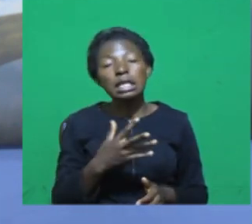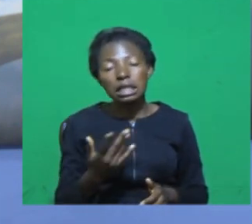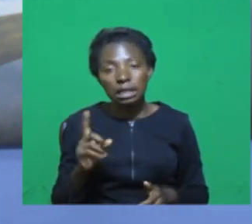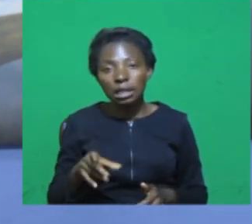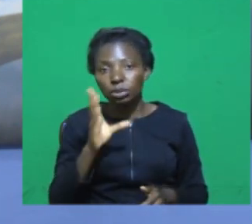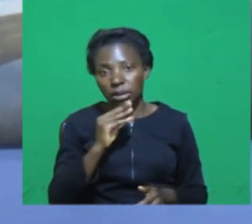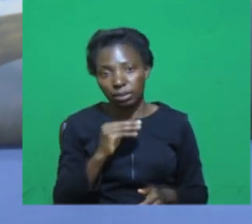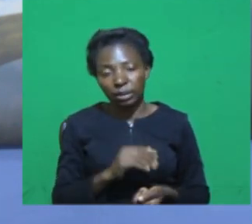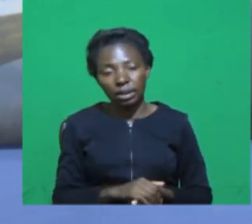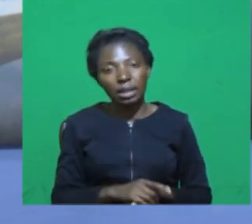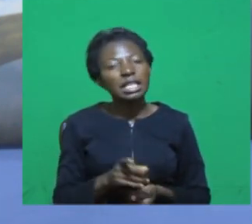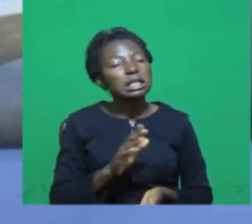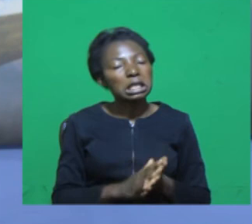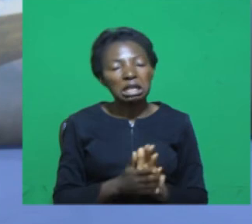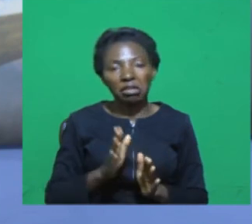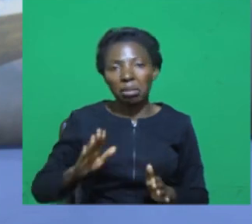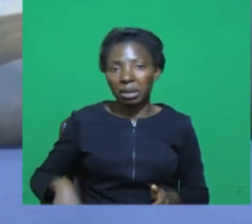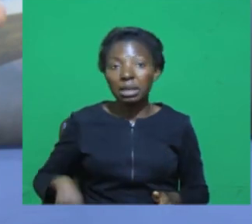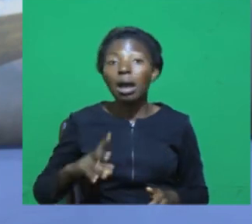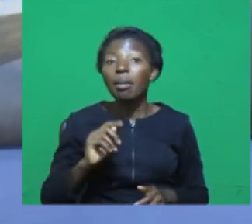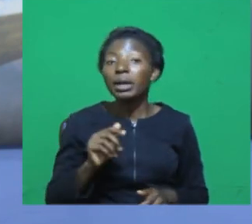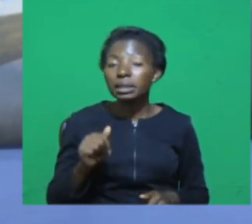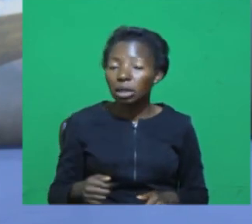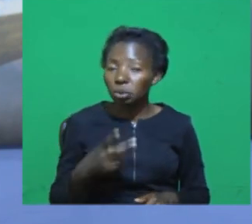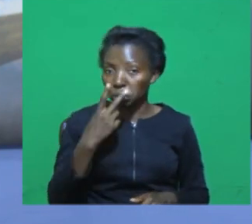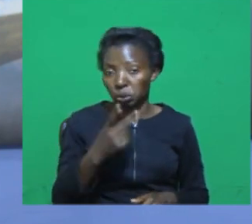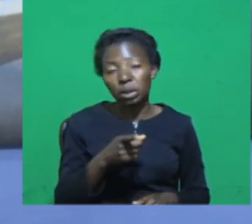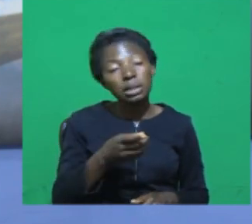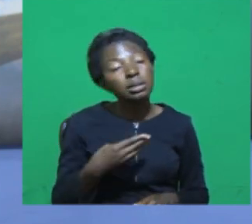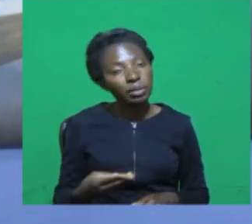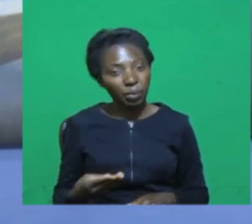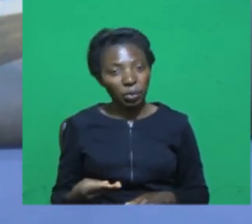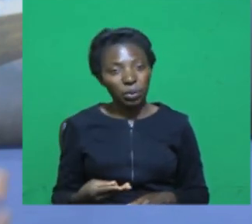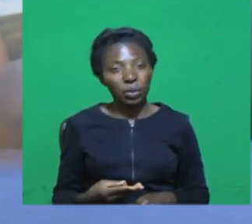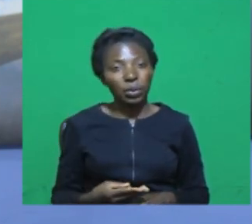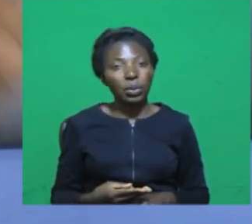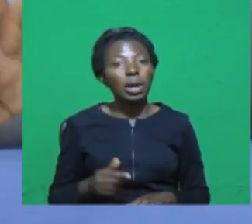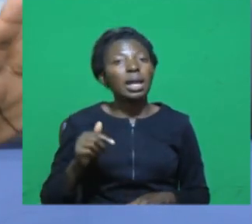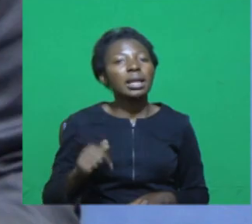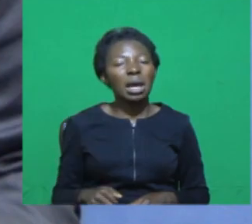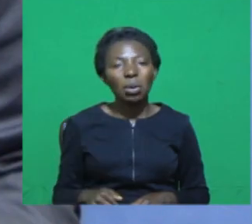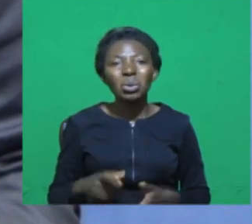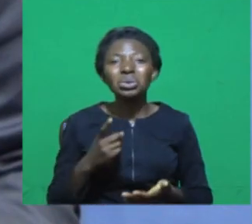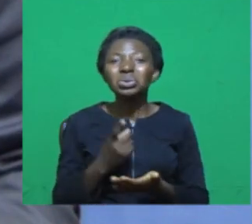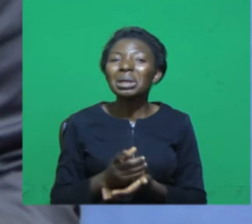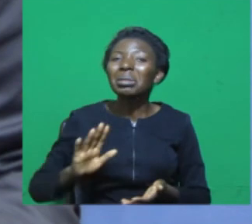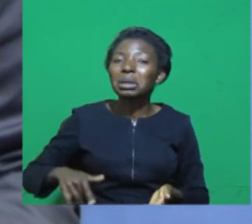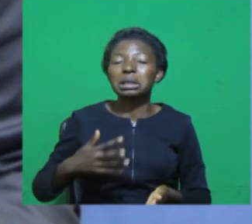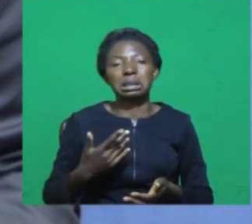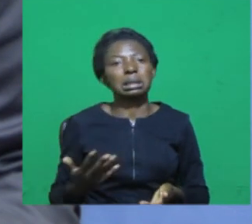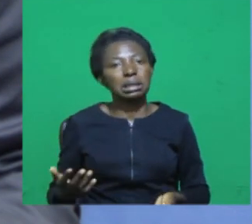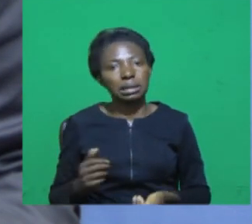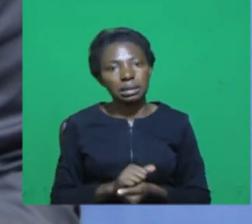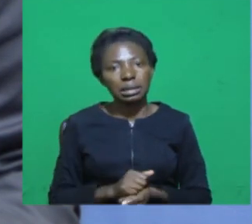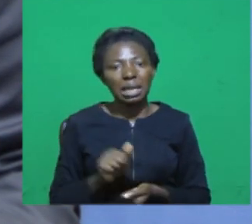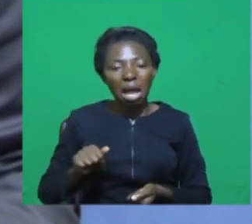pastor hapana kana chinhu chakaipa. But pazonobuda picture yevakunda vacho veZioni vari kunzenzeta. Kunzenzeta haisi normal